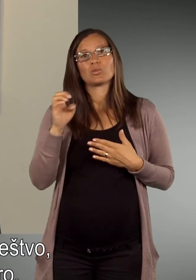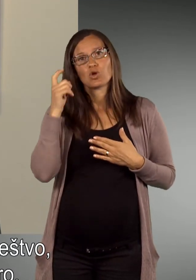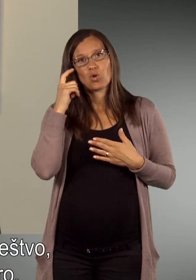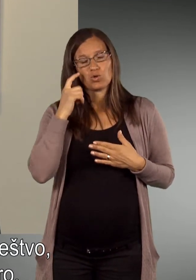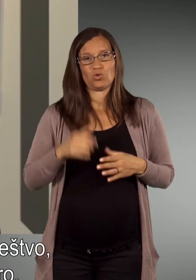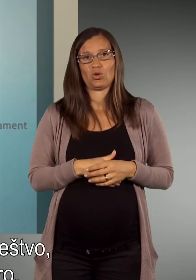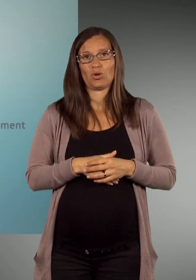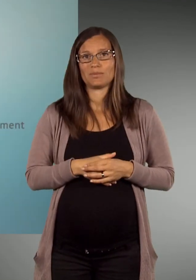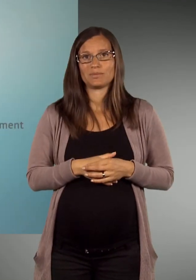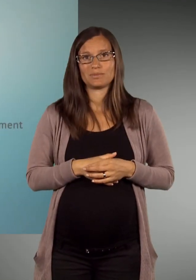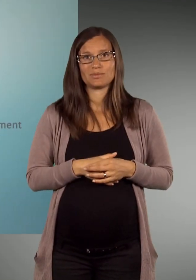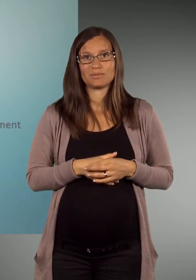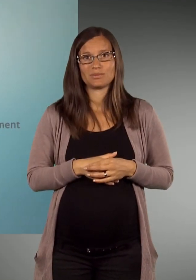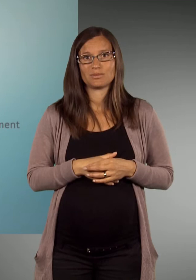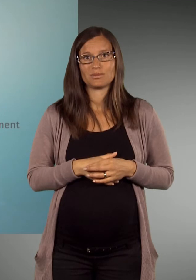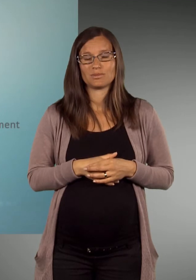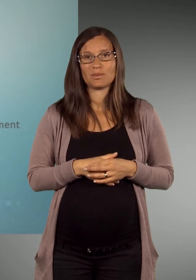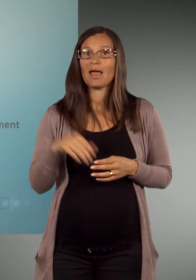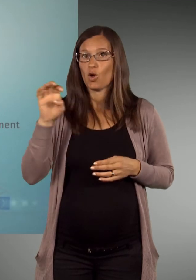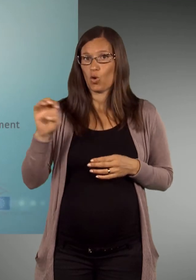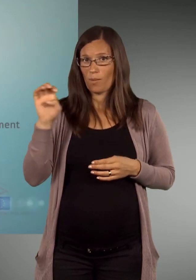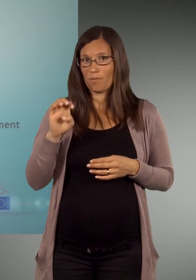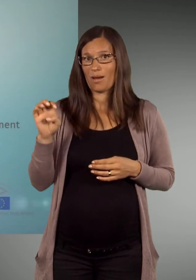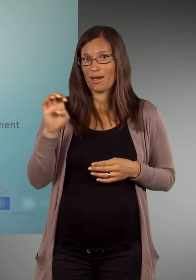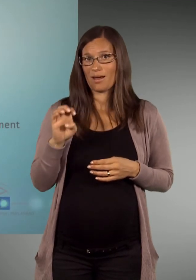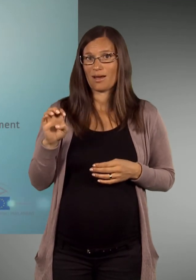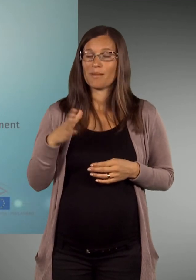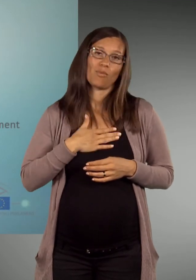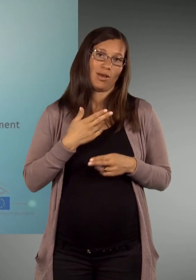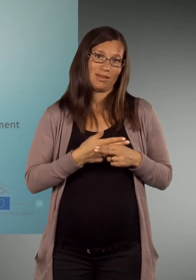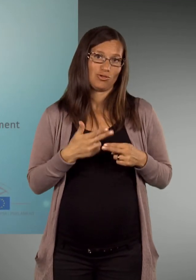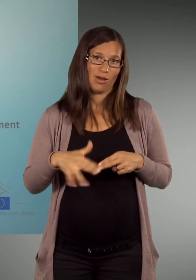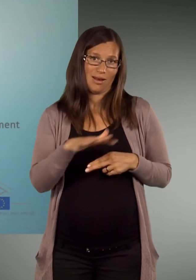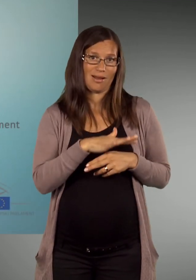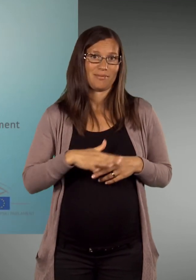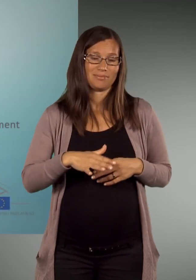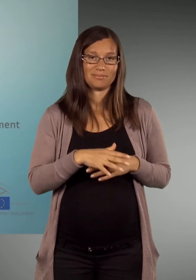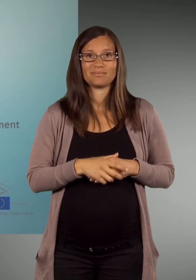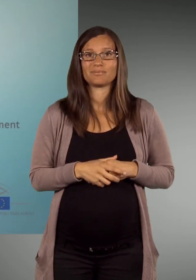Evropa, moja dežela.